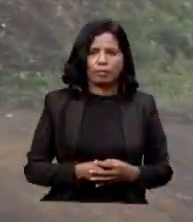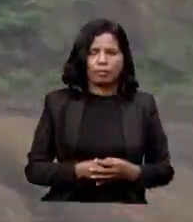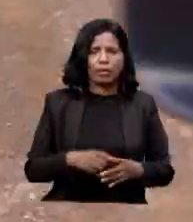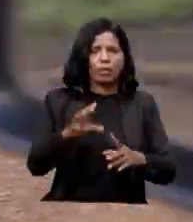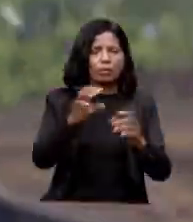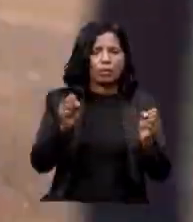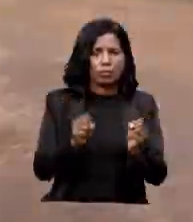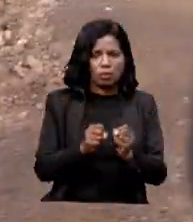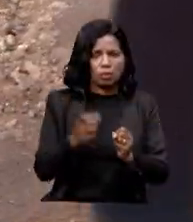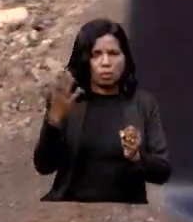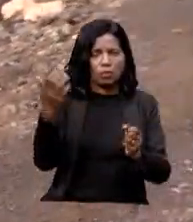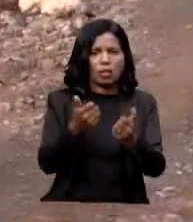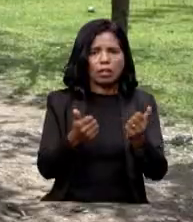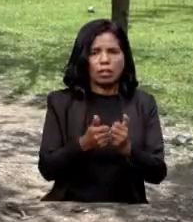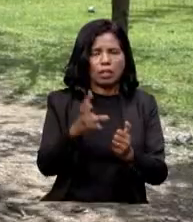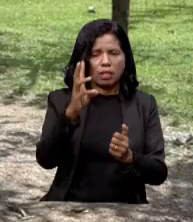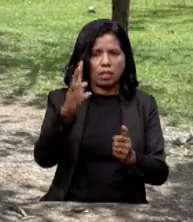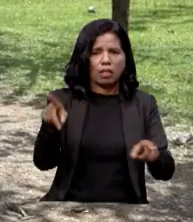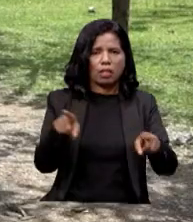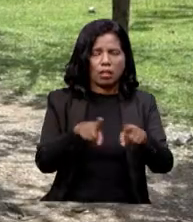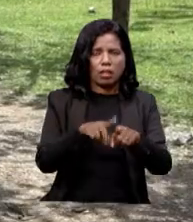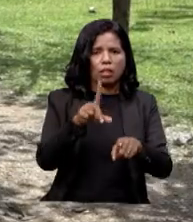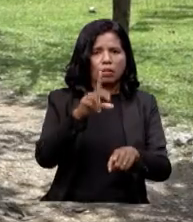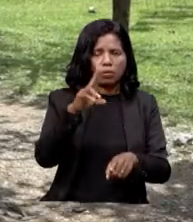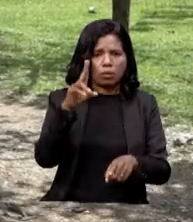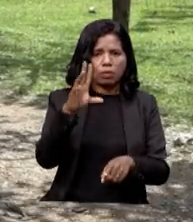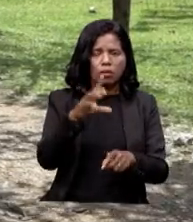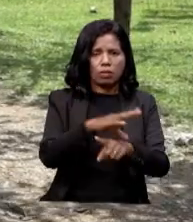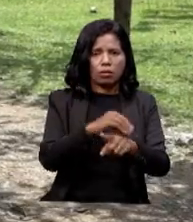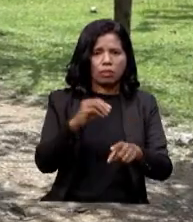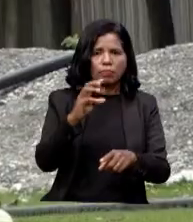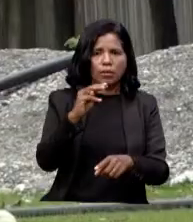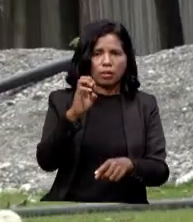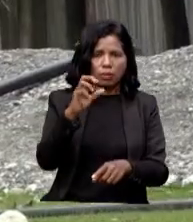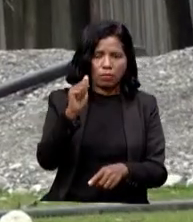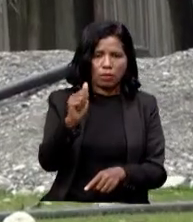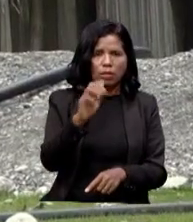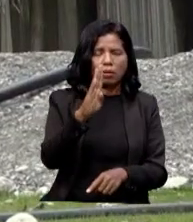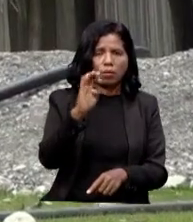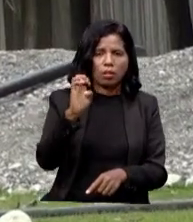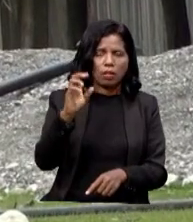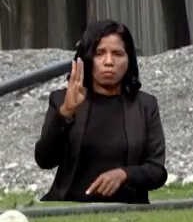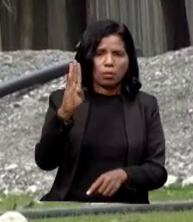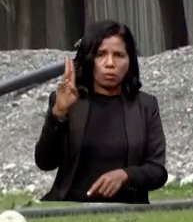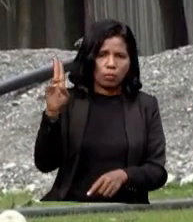Waimori composto se aldeia nen, hanesan Lulei, Meiwai, Waibubu,